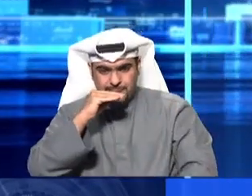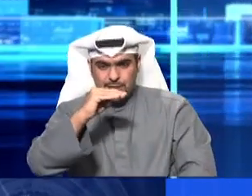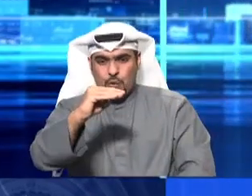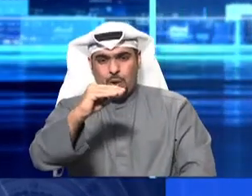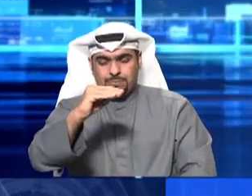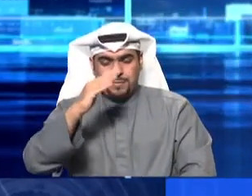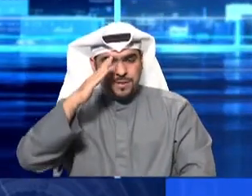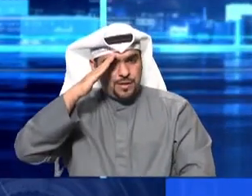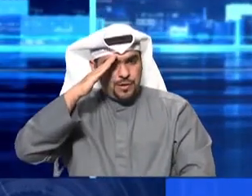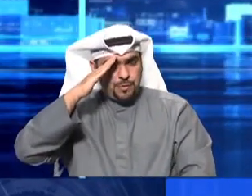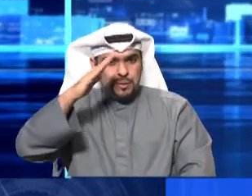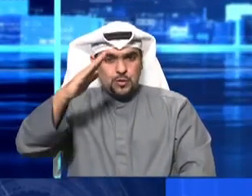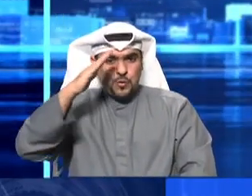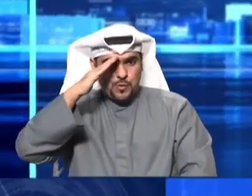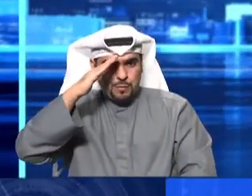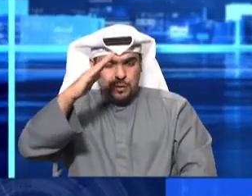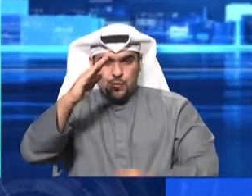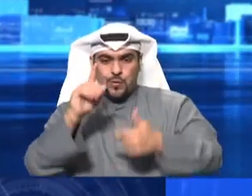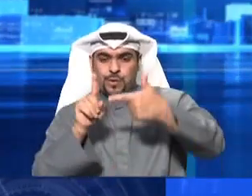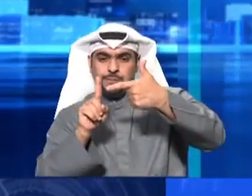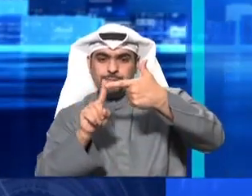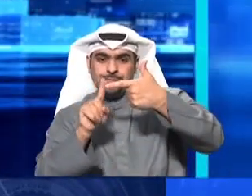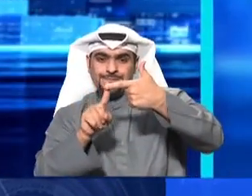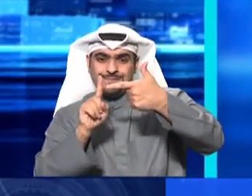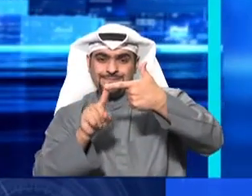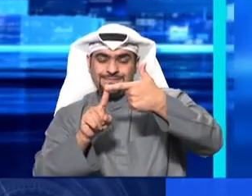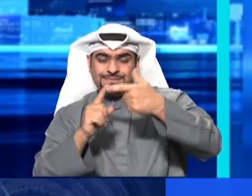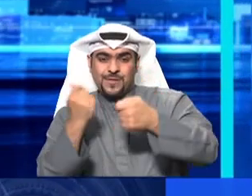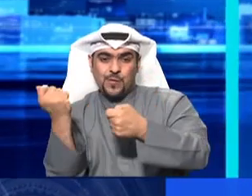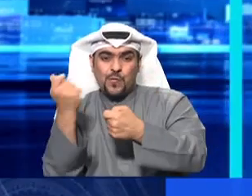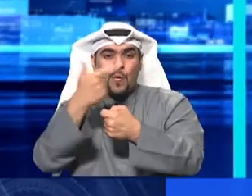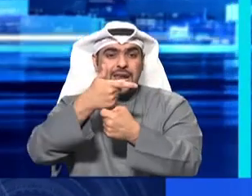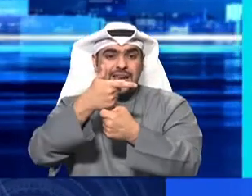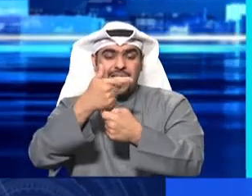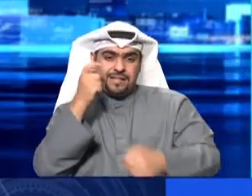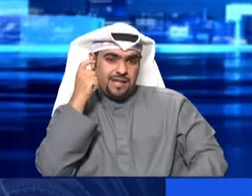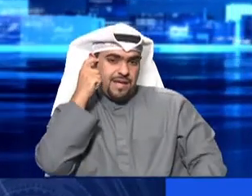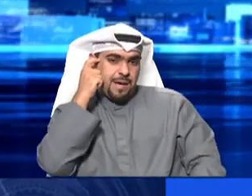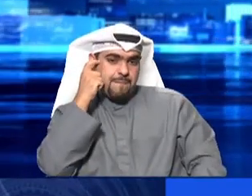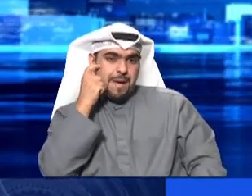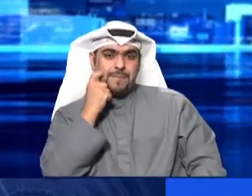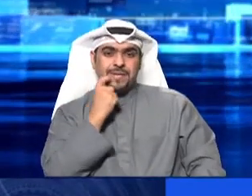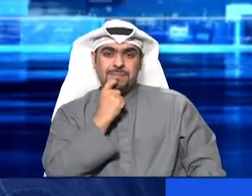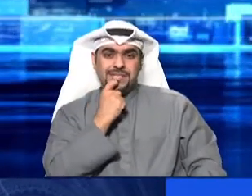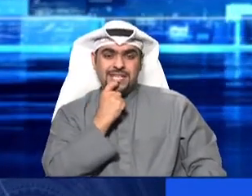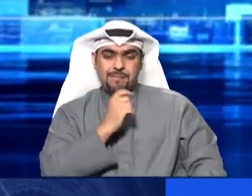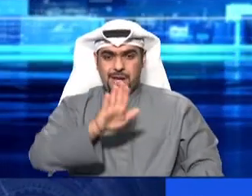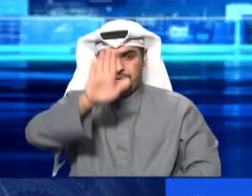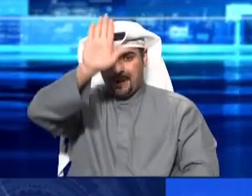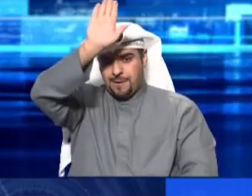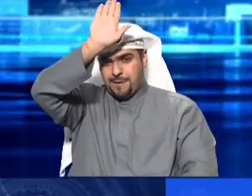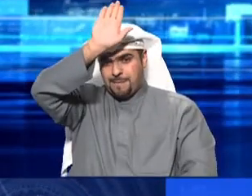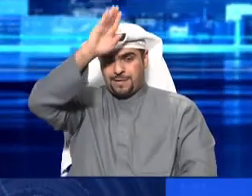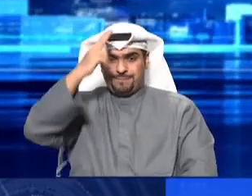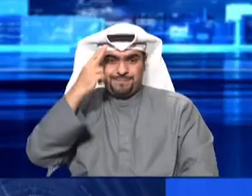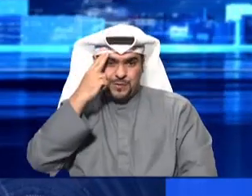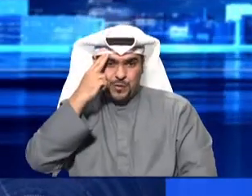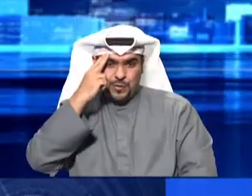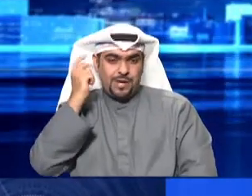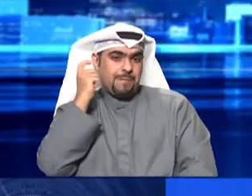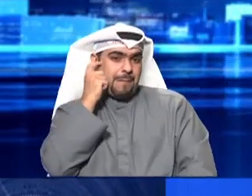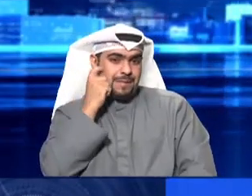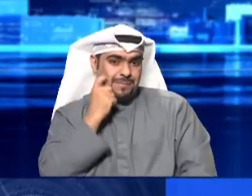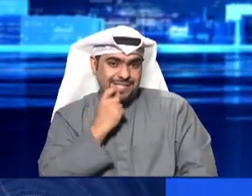ورعاه ببرقية جوابية ضمنها خالص شكره على ما عبر عنه أخوه صاحب السمو الملكي الأمير